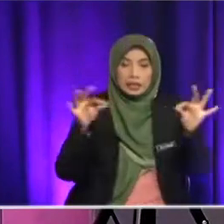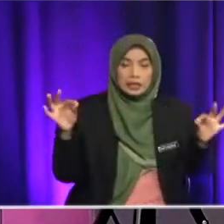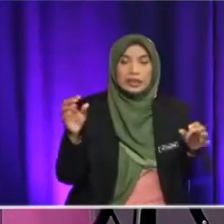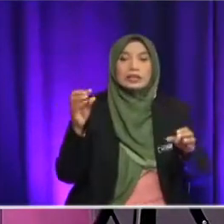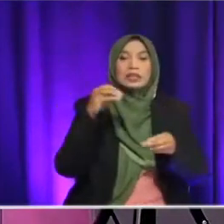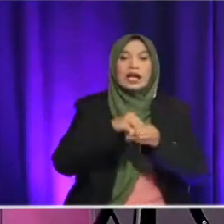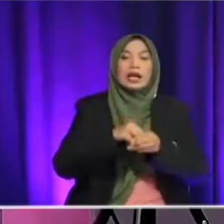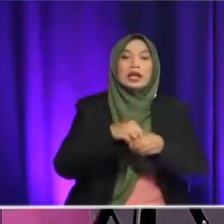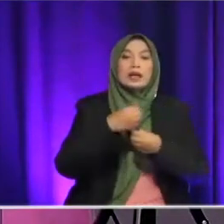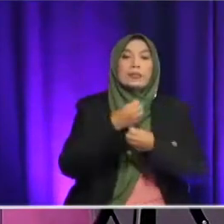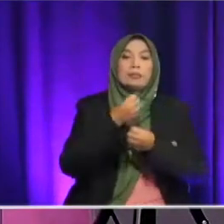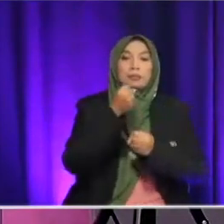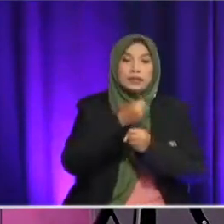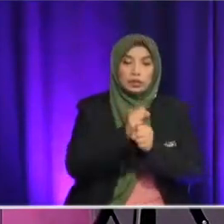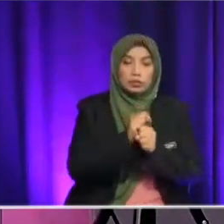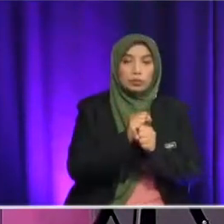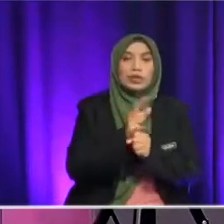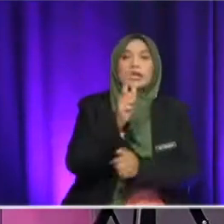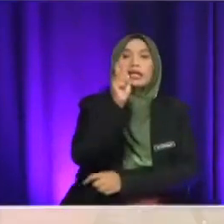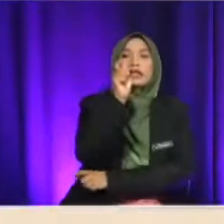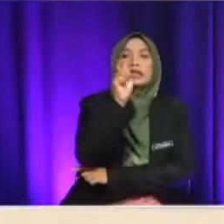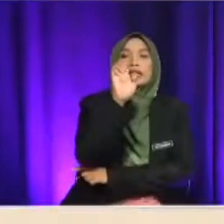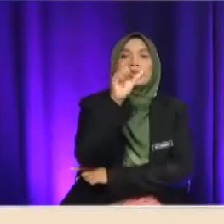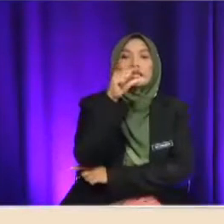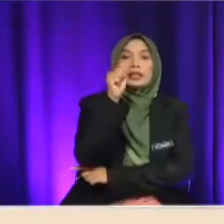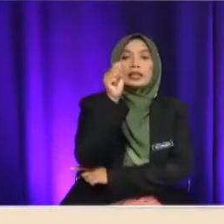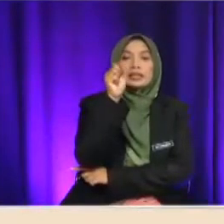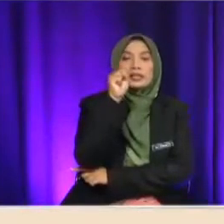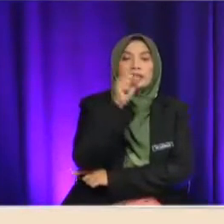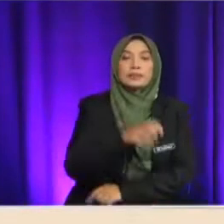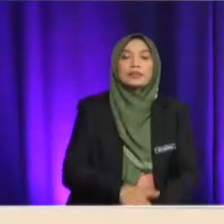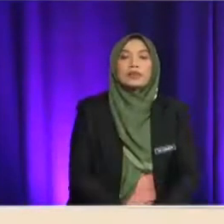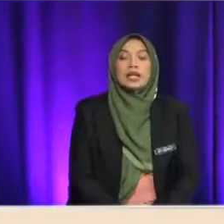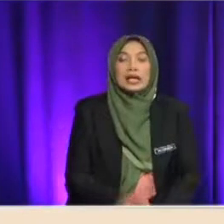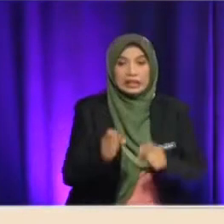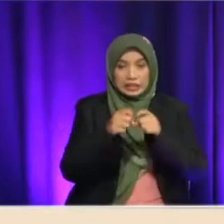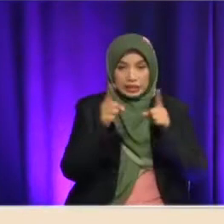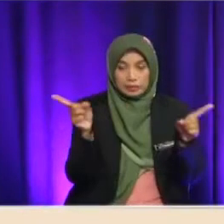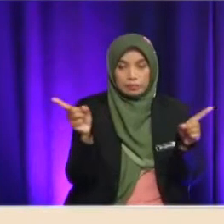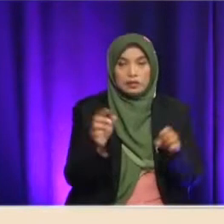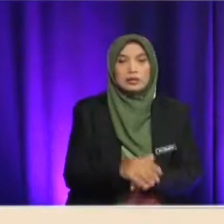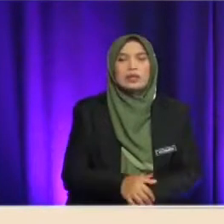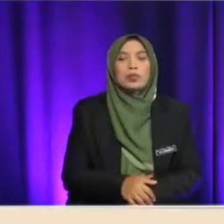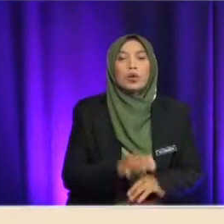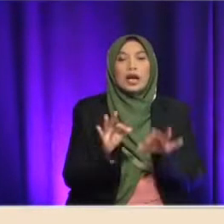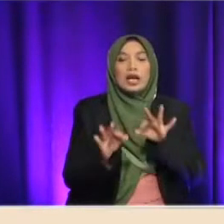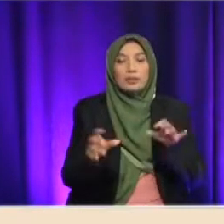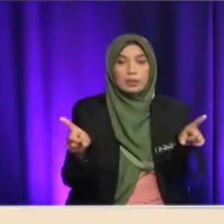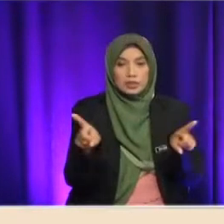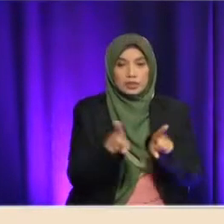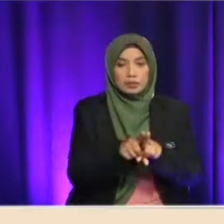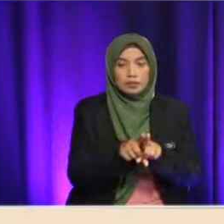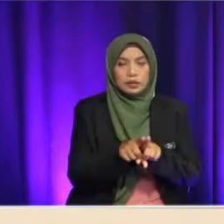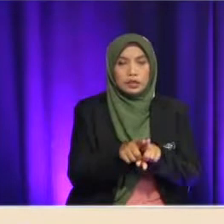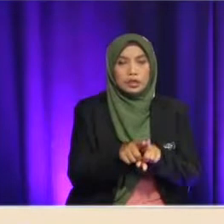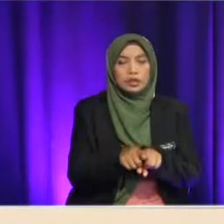bentuk penegasan. Itu penting, dalam bentuk penegasan. Tetapi, dan satu lagi, walaupun sama, struktur ayat